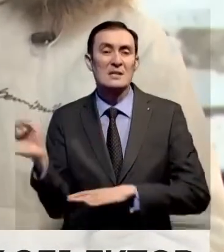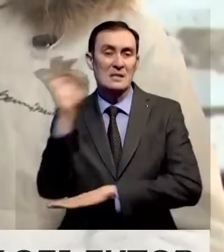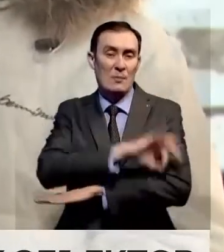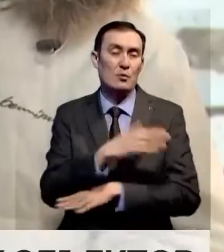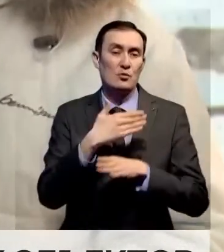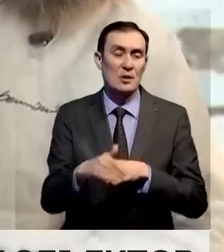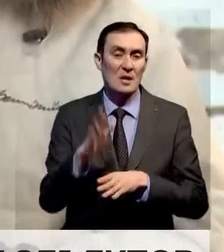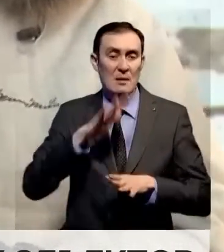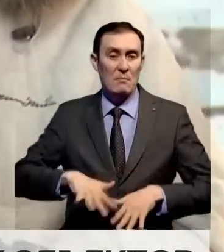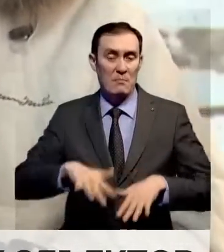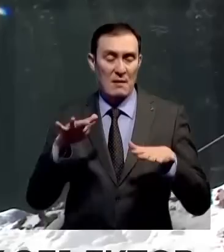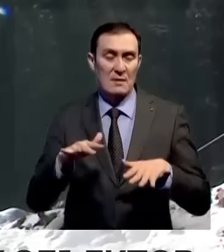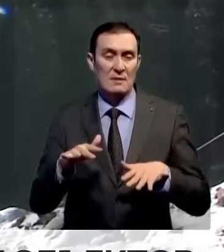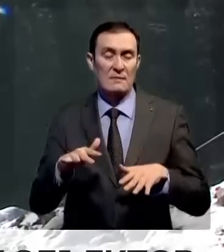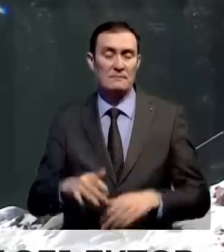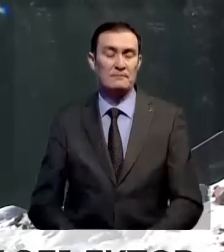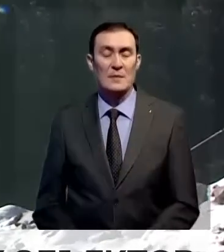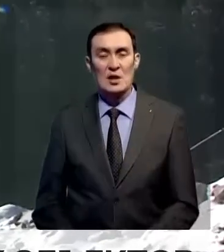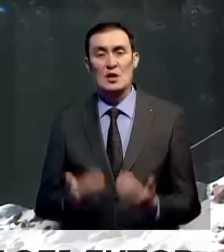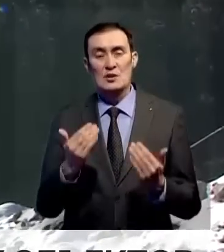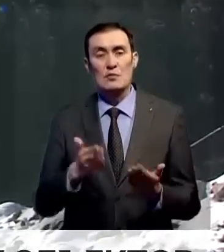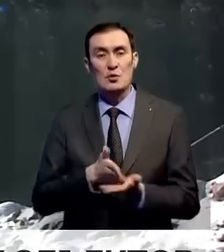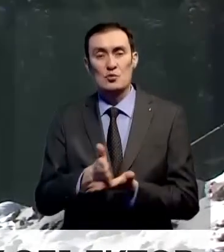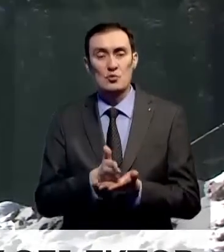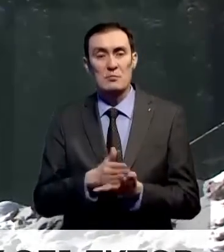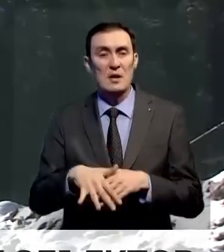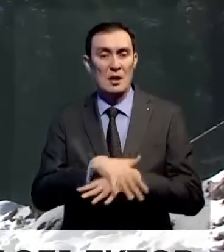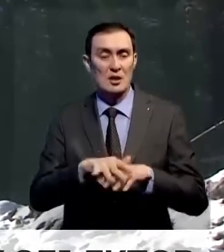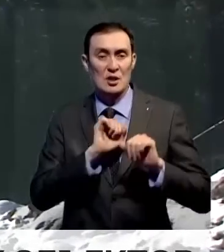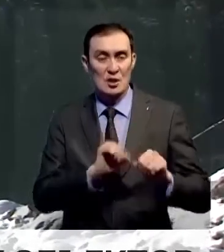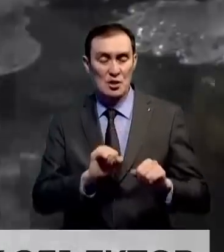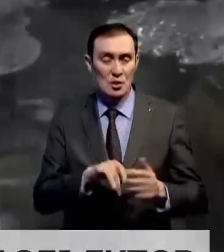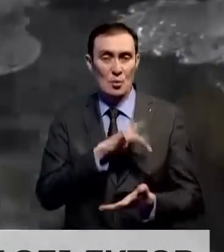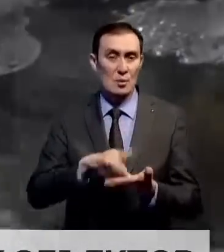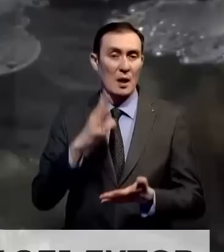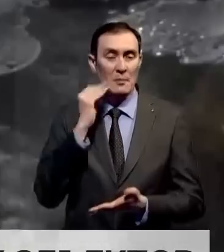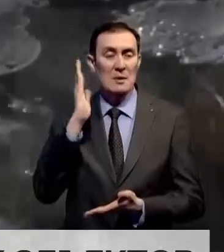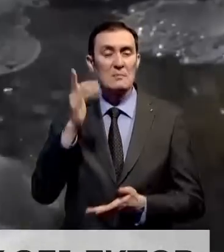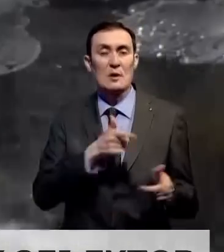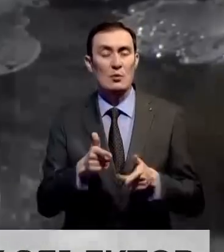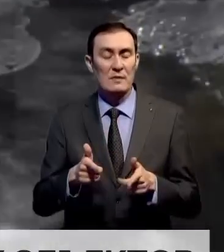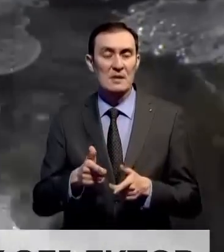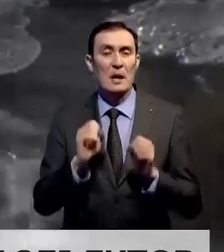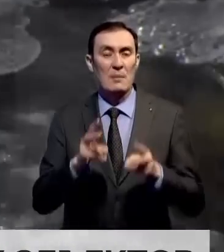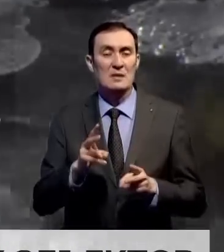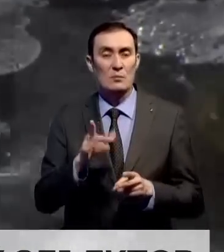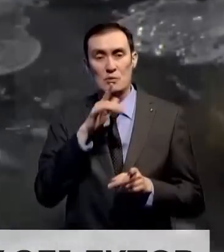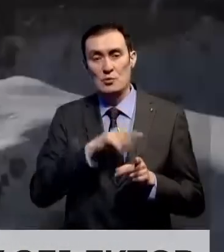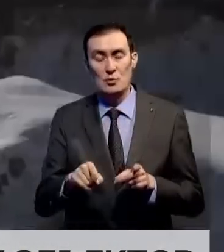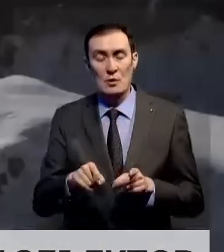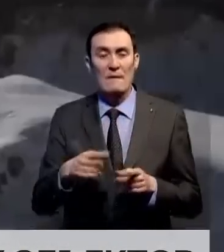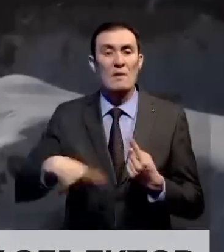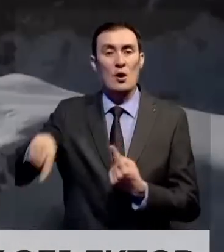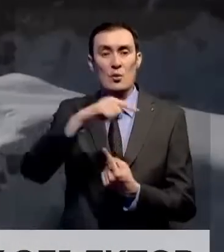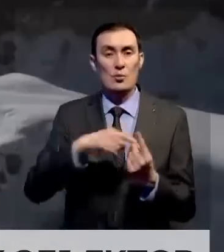крупных паводков и селевых проявлений. Сегодня службы гражданской защиты Алматы активно готовятся к предстоящему селеопасному сезону. Как известно, вокруг